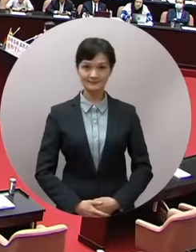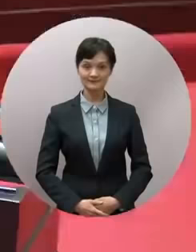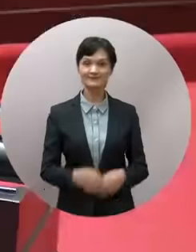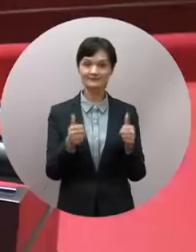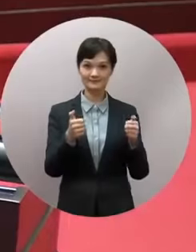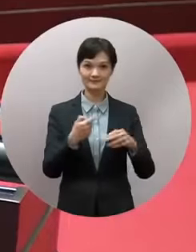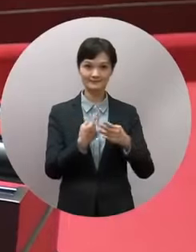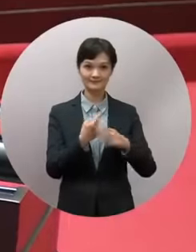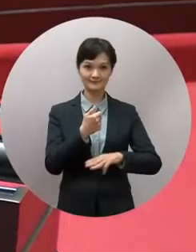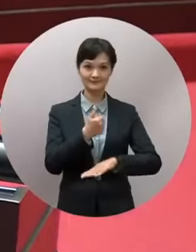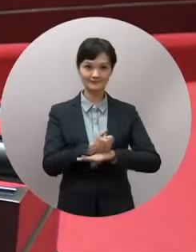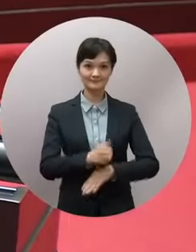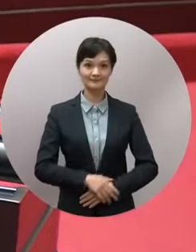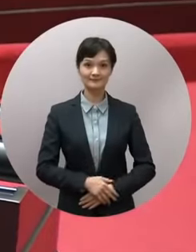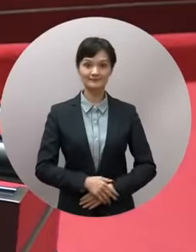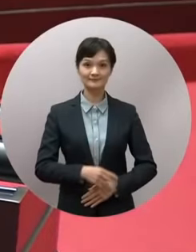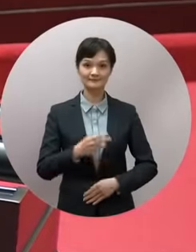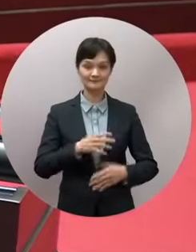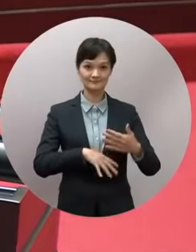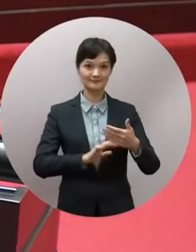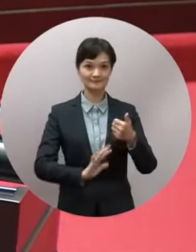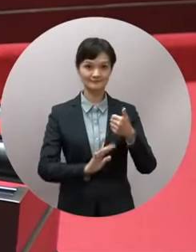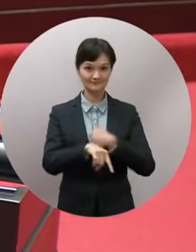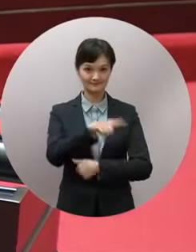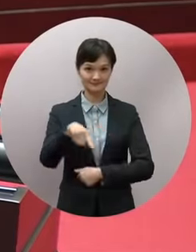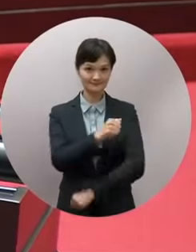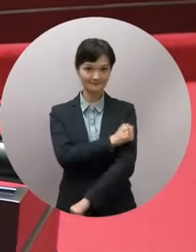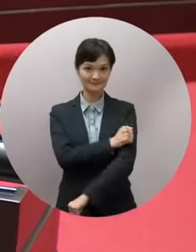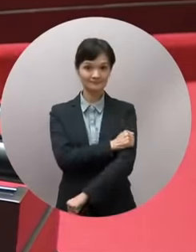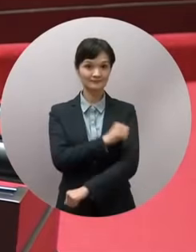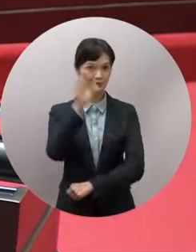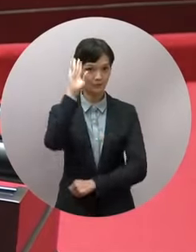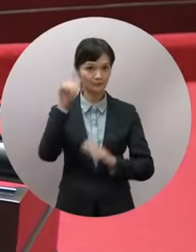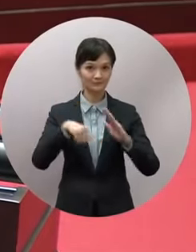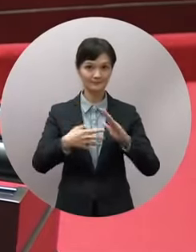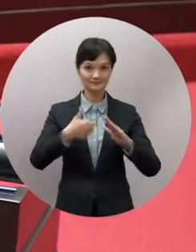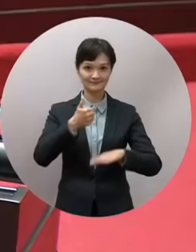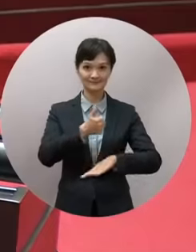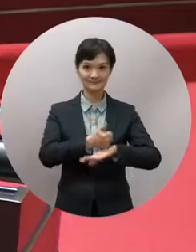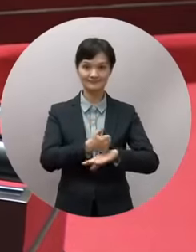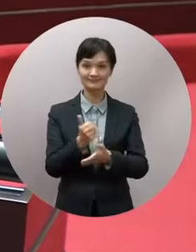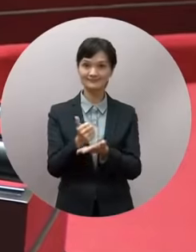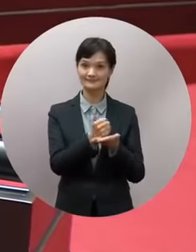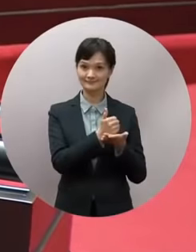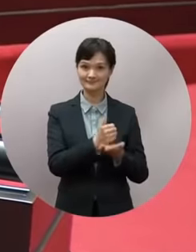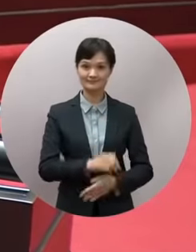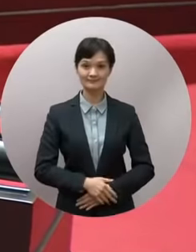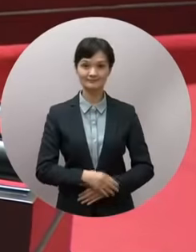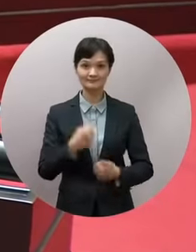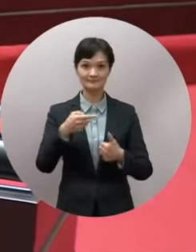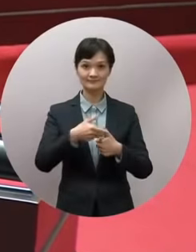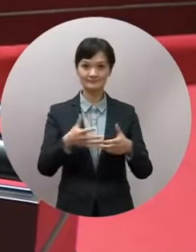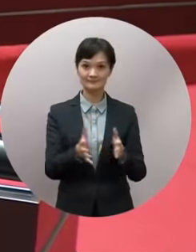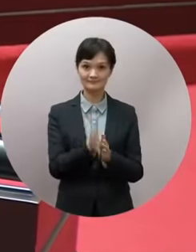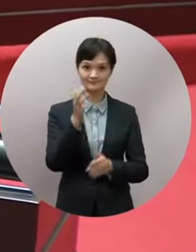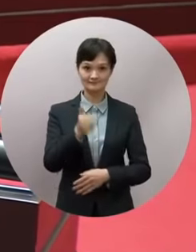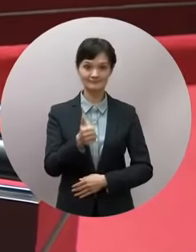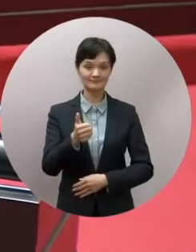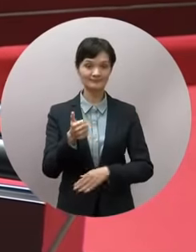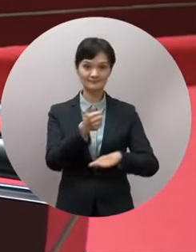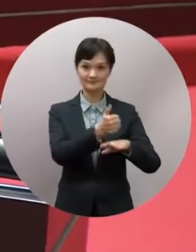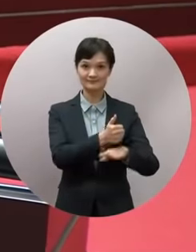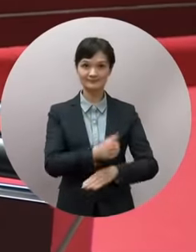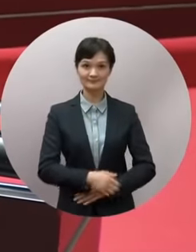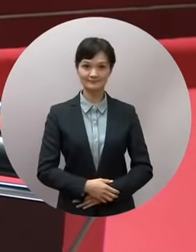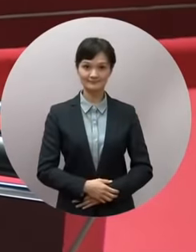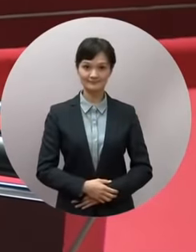谢谢主席，我们内阁所有同仁大家辛苦，我请苏院长。 苏院长请。 教育部的潘部长。 教